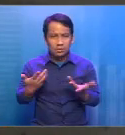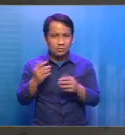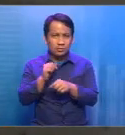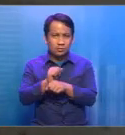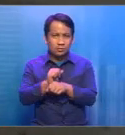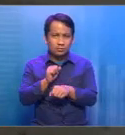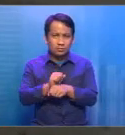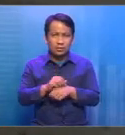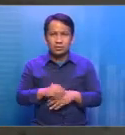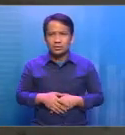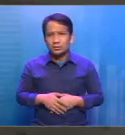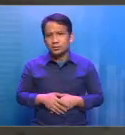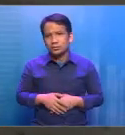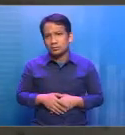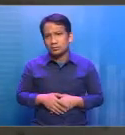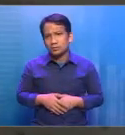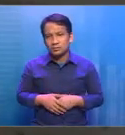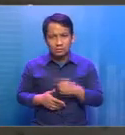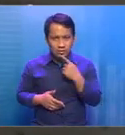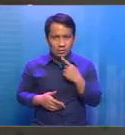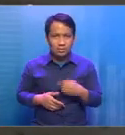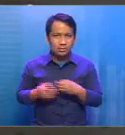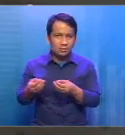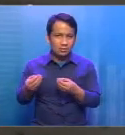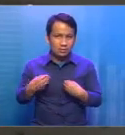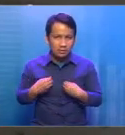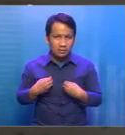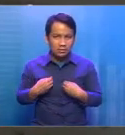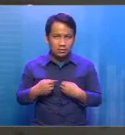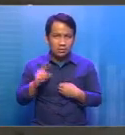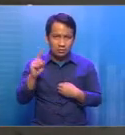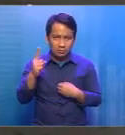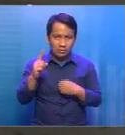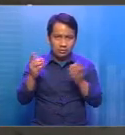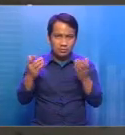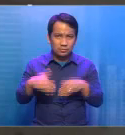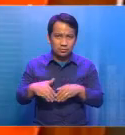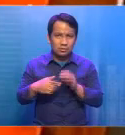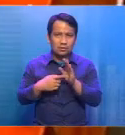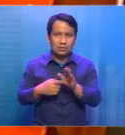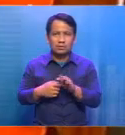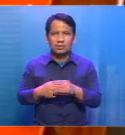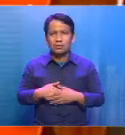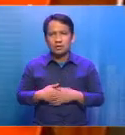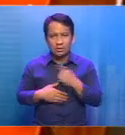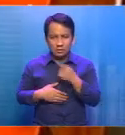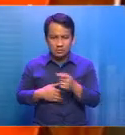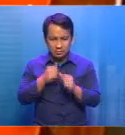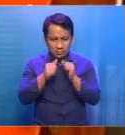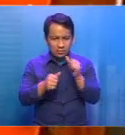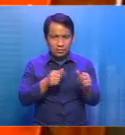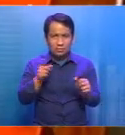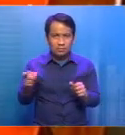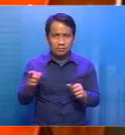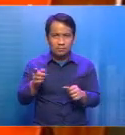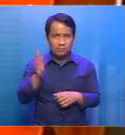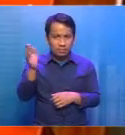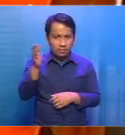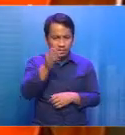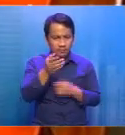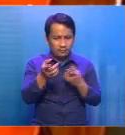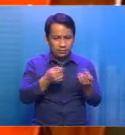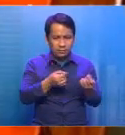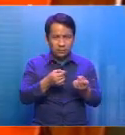po. Wag lang po na nabigyan na po sana kami ng isang pagkakataon lang po ma'am. Pero itinanggi nilang sila ang gumagawa